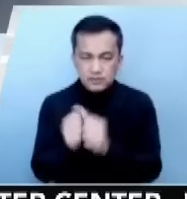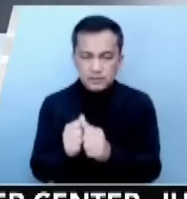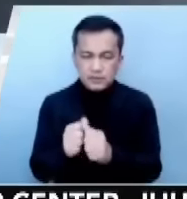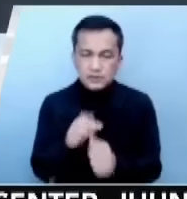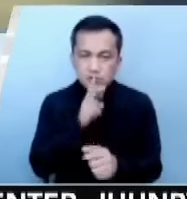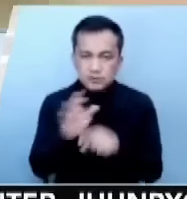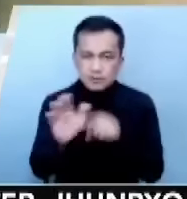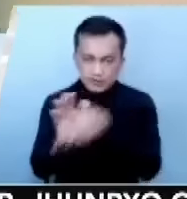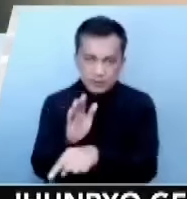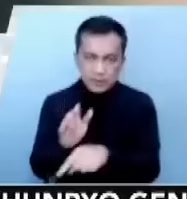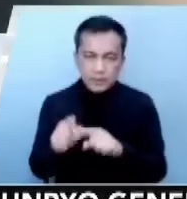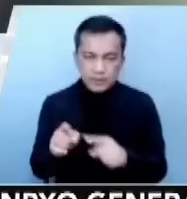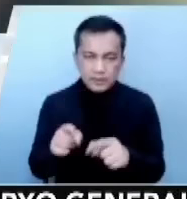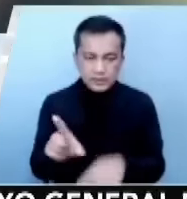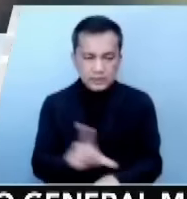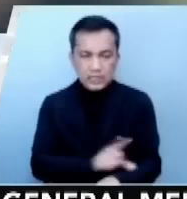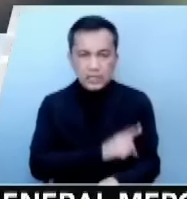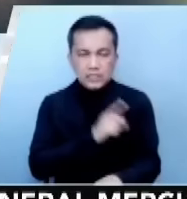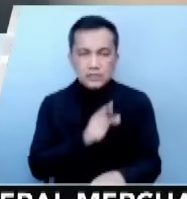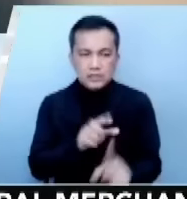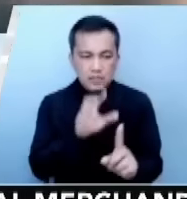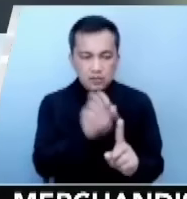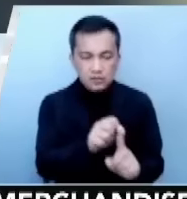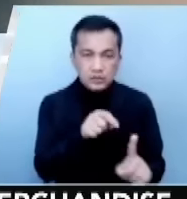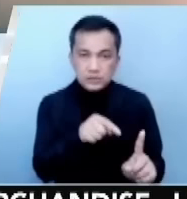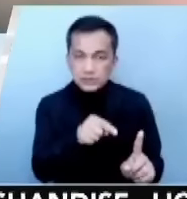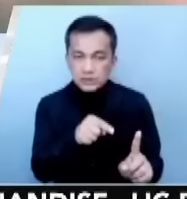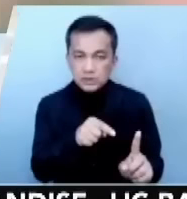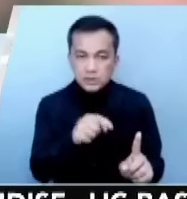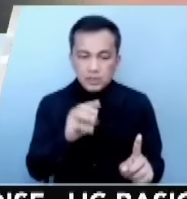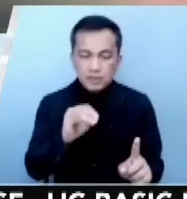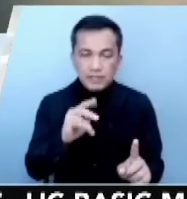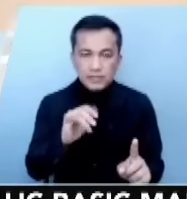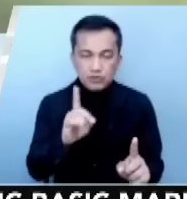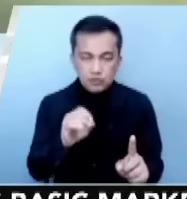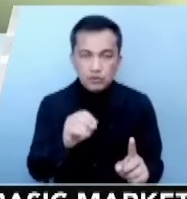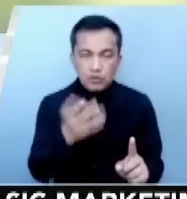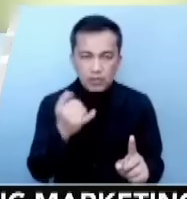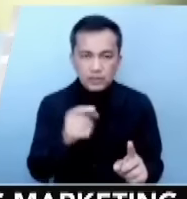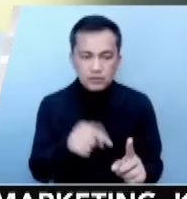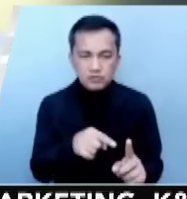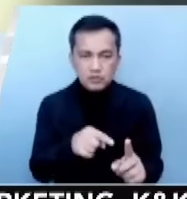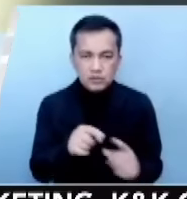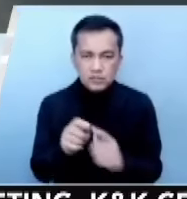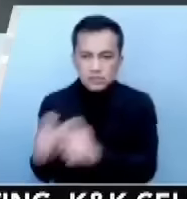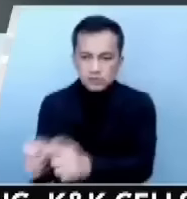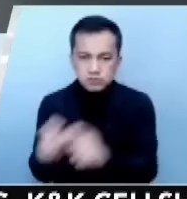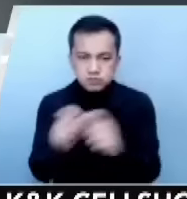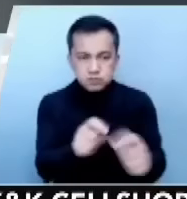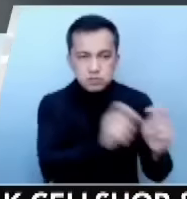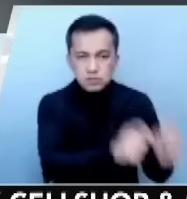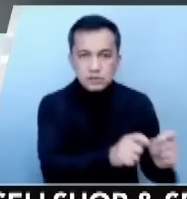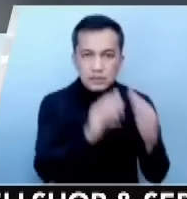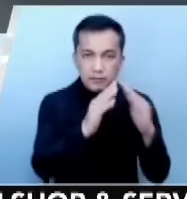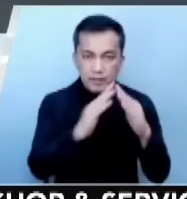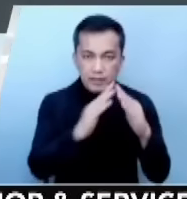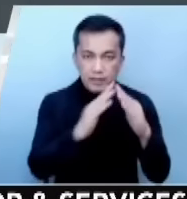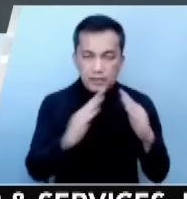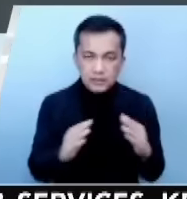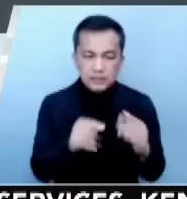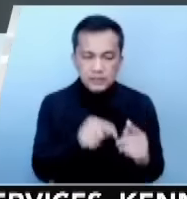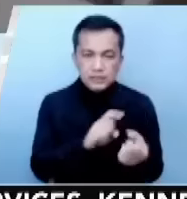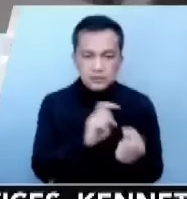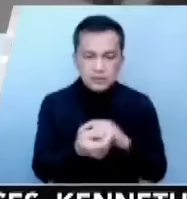Pero natagalan ang paghuli sa suspect na si Maldo dahil bukod sa palipat-lipat siya ng tirahan ay nagpalitin ito ng